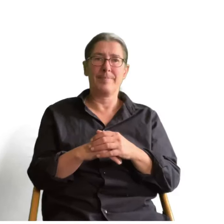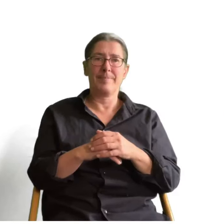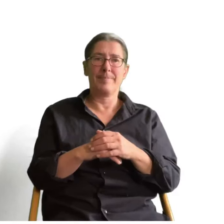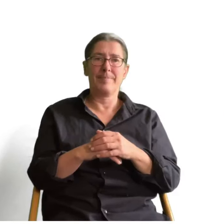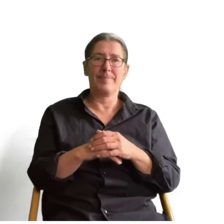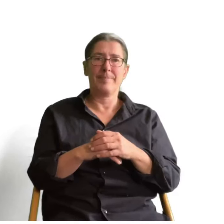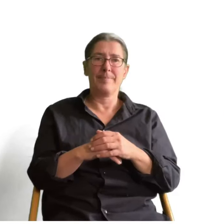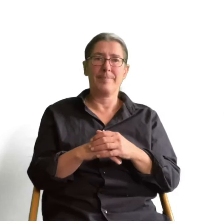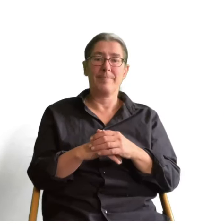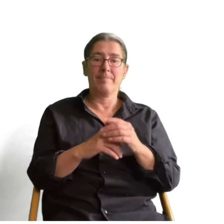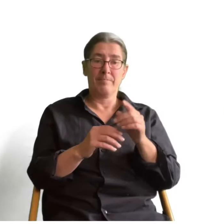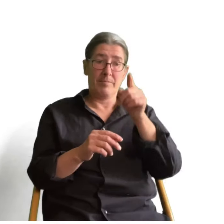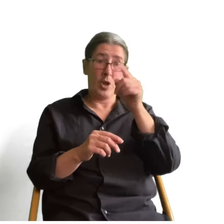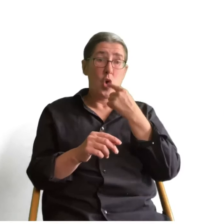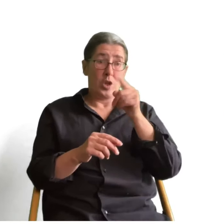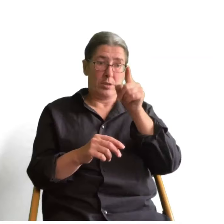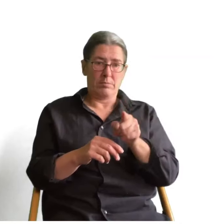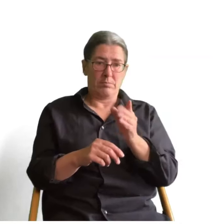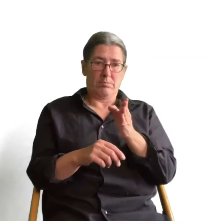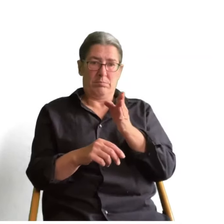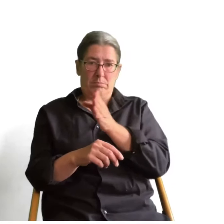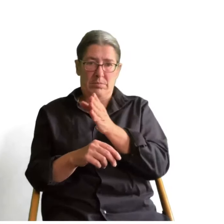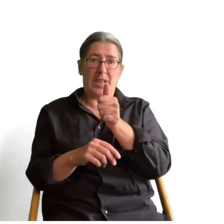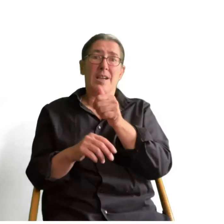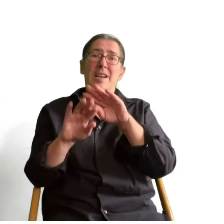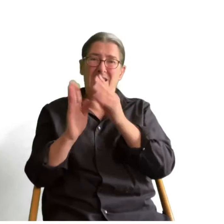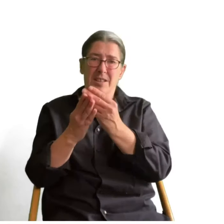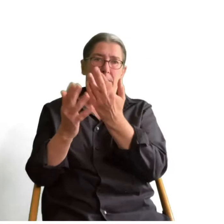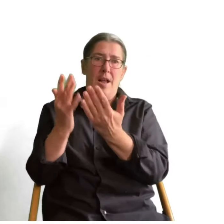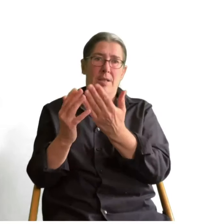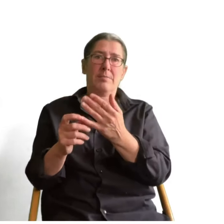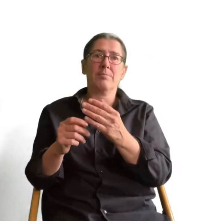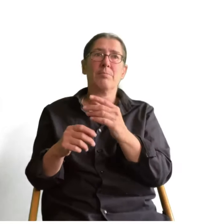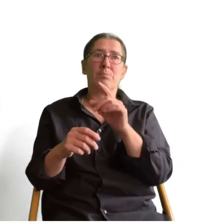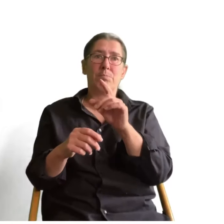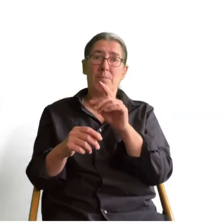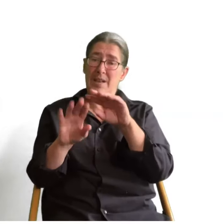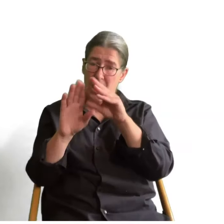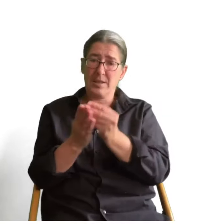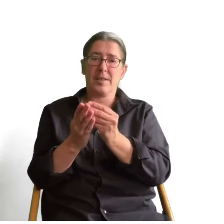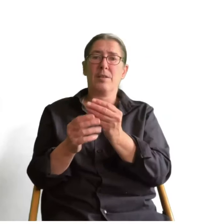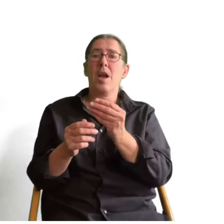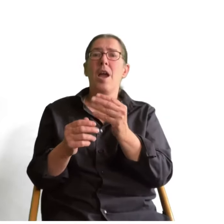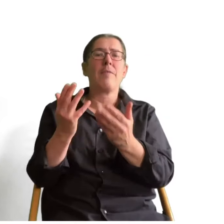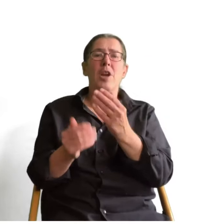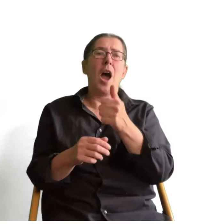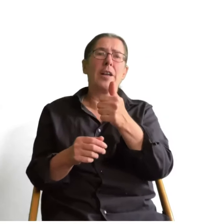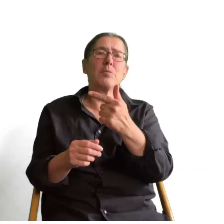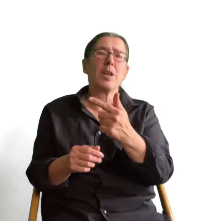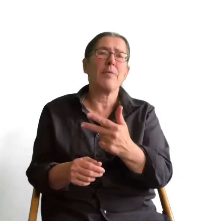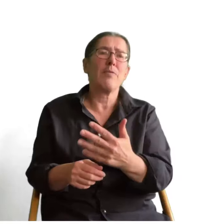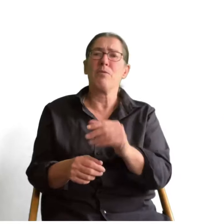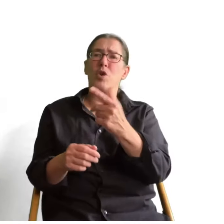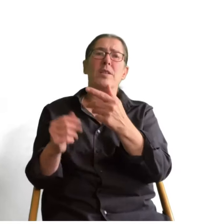Haben wir hier die Einer. Das sind die ganzen Zahlen. Also das Ganze oder